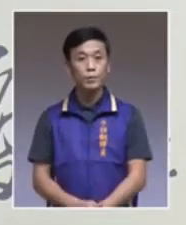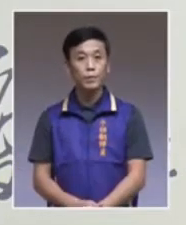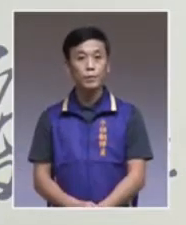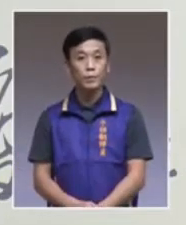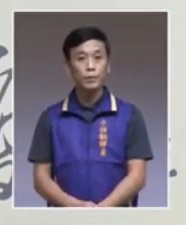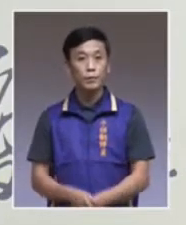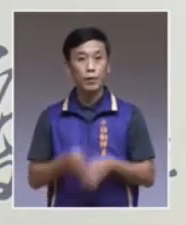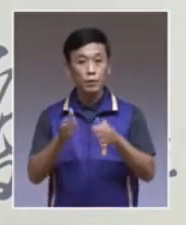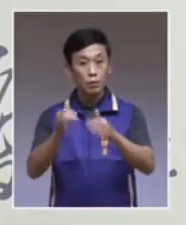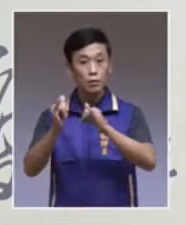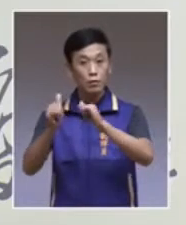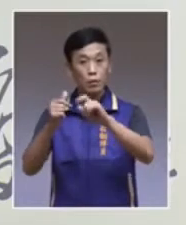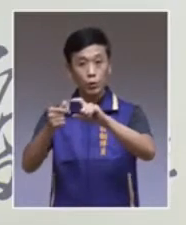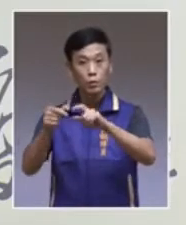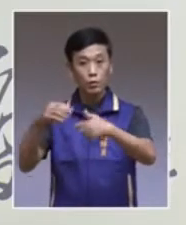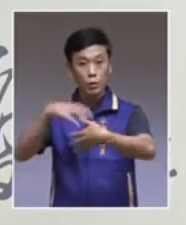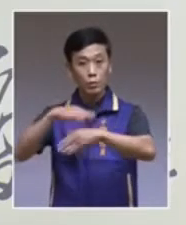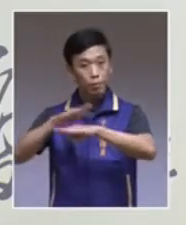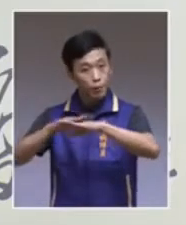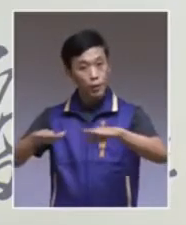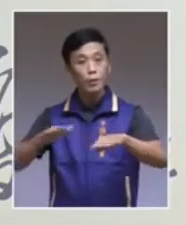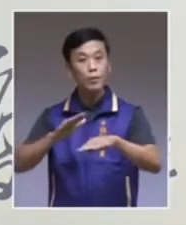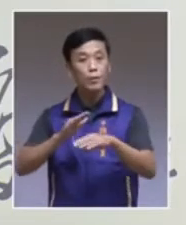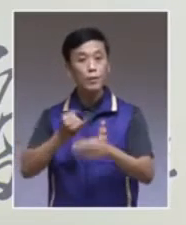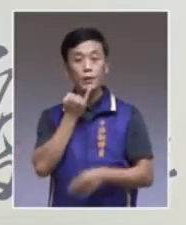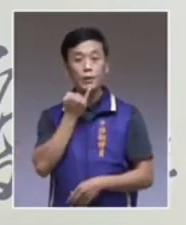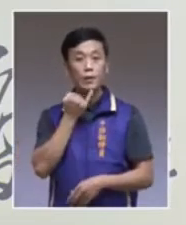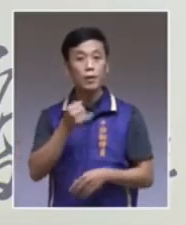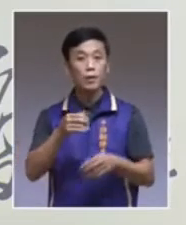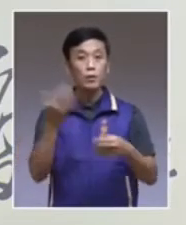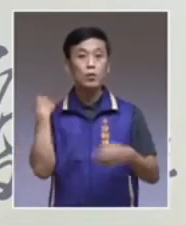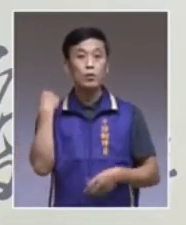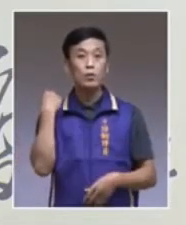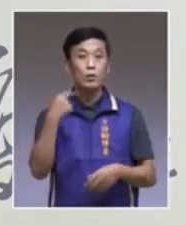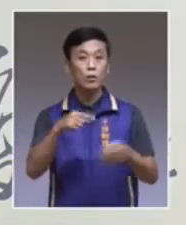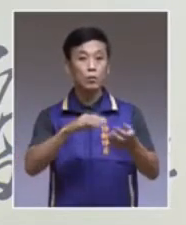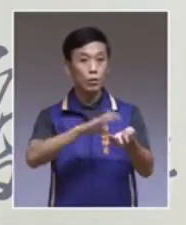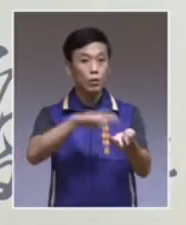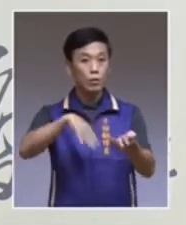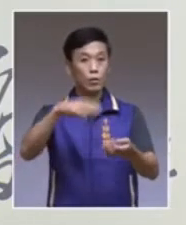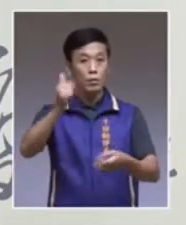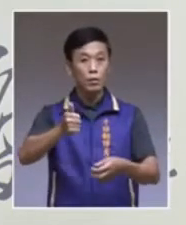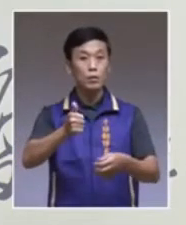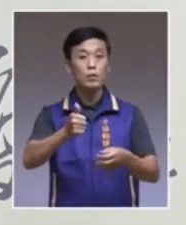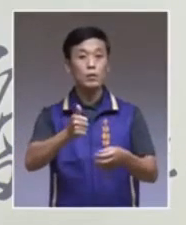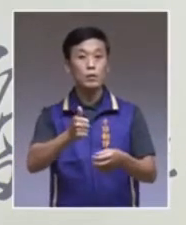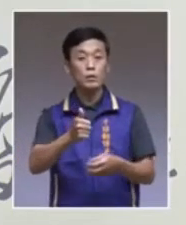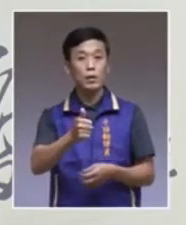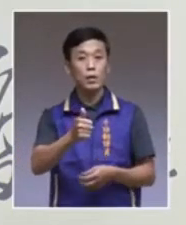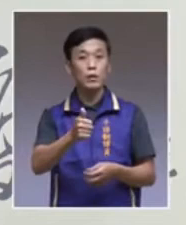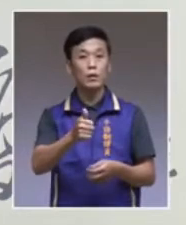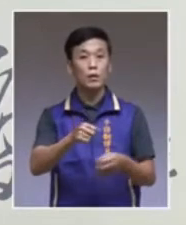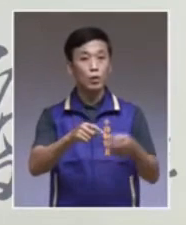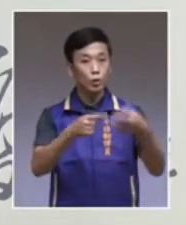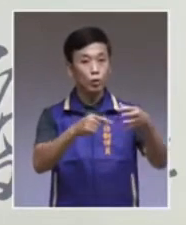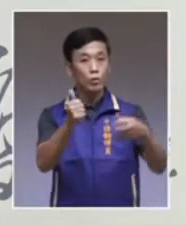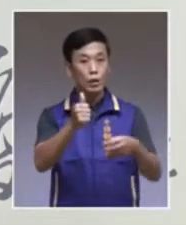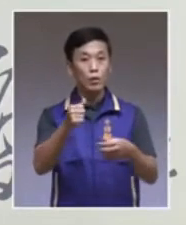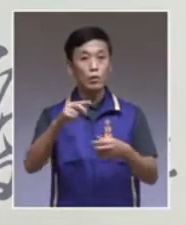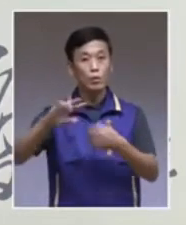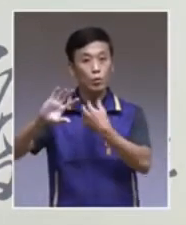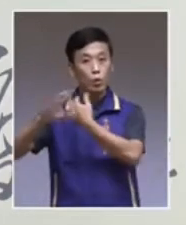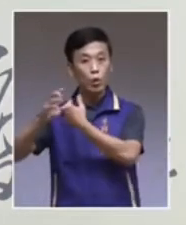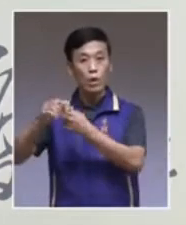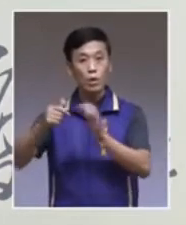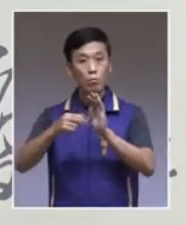我们的社区能够安全那昨天也讲过，钟院长也告诉大家， 在国外的很多的例子，尤其以英国为